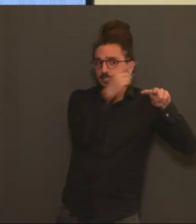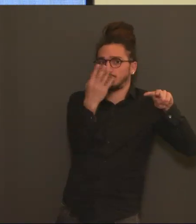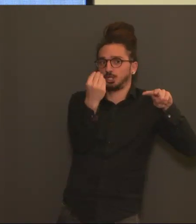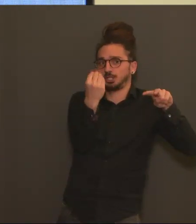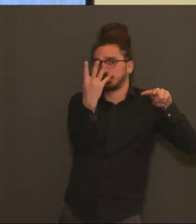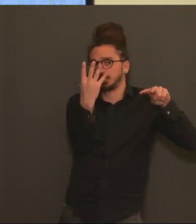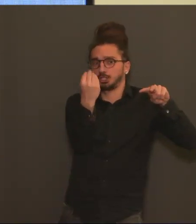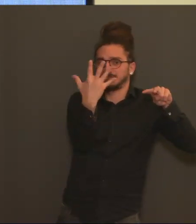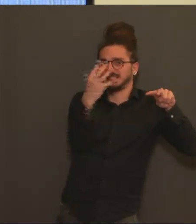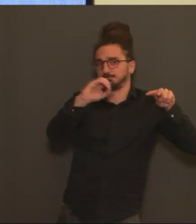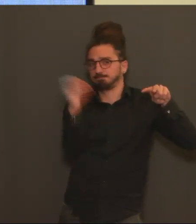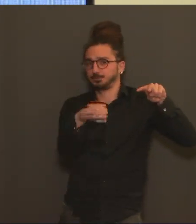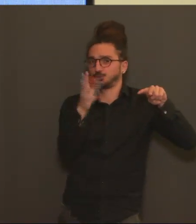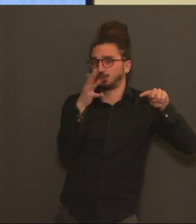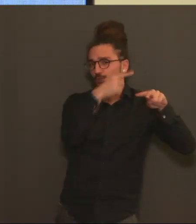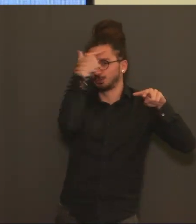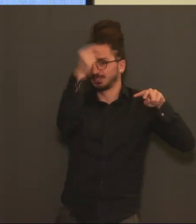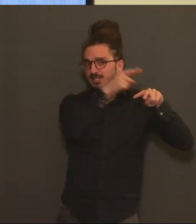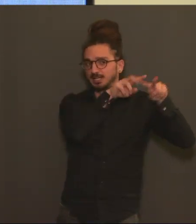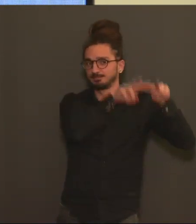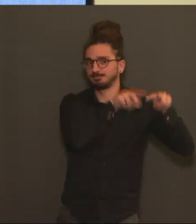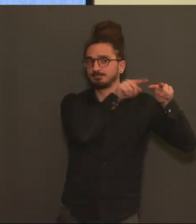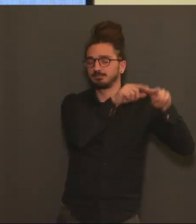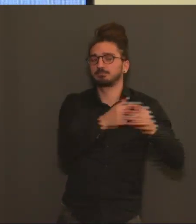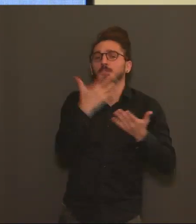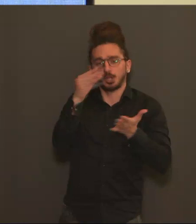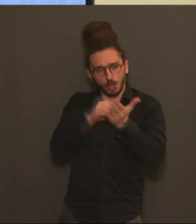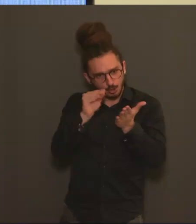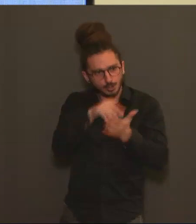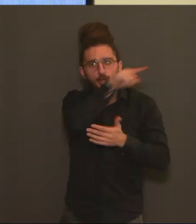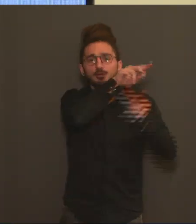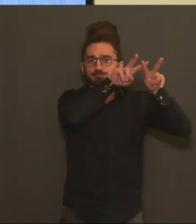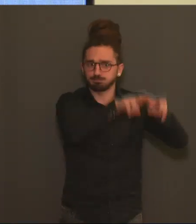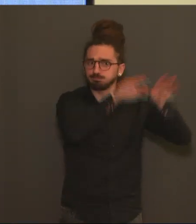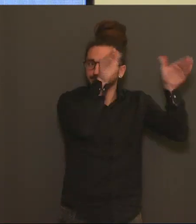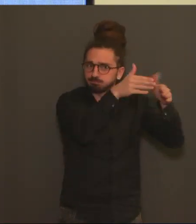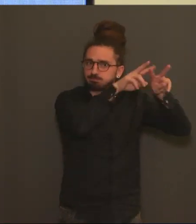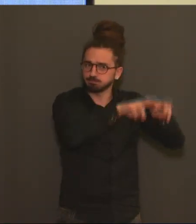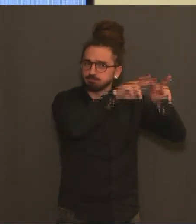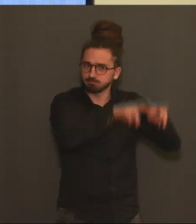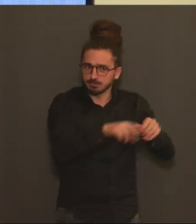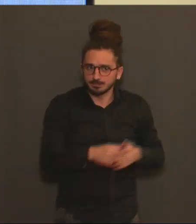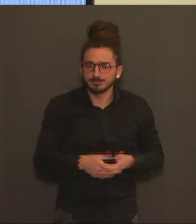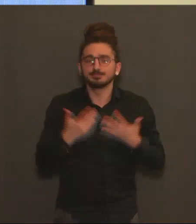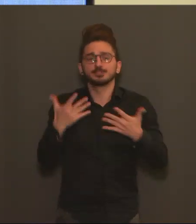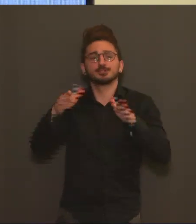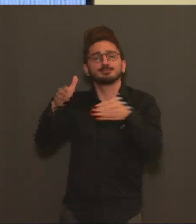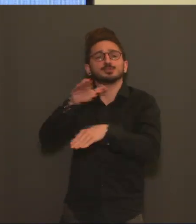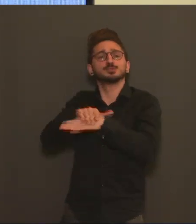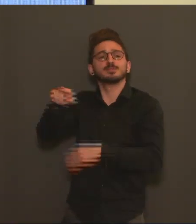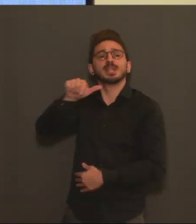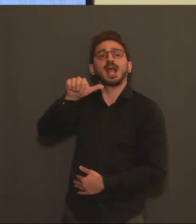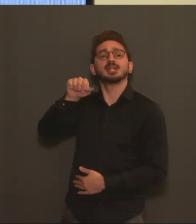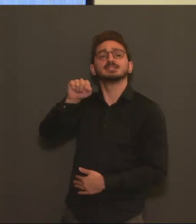s'intéresse toujours aux études cliniques et qu'on reprend le vaccin AstraZeneca, on commence à observer une